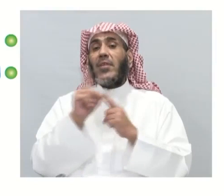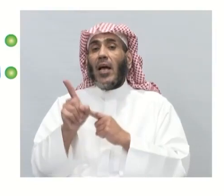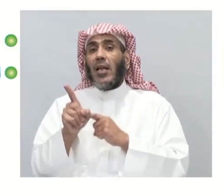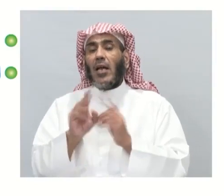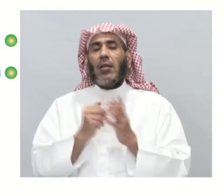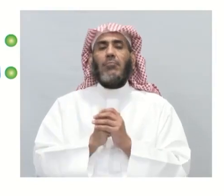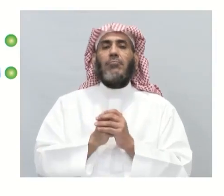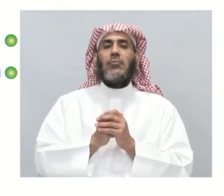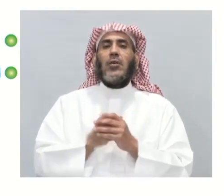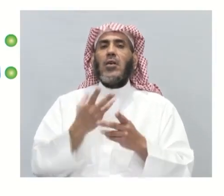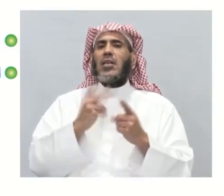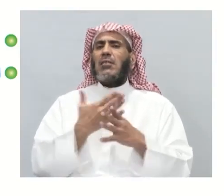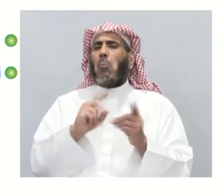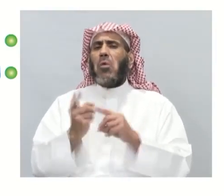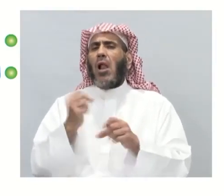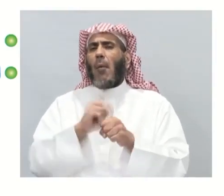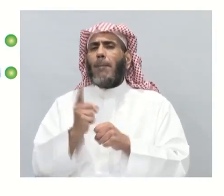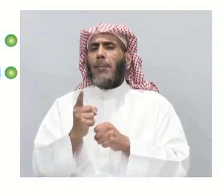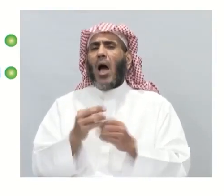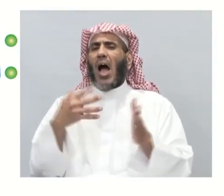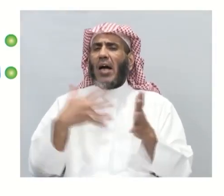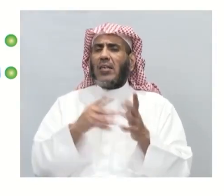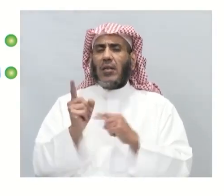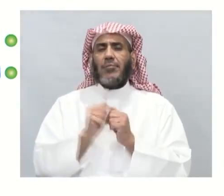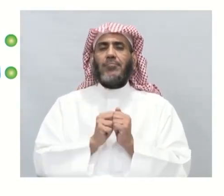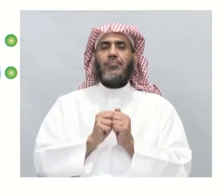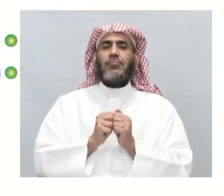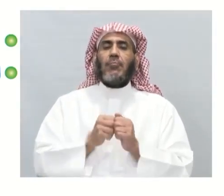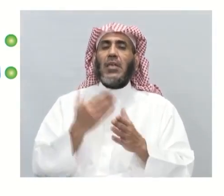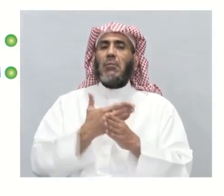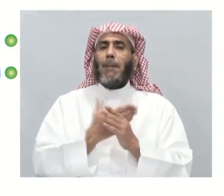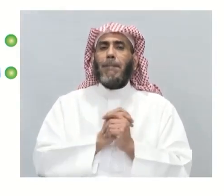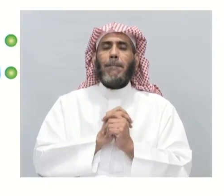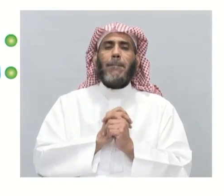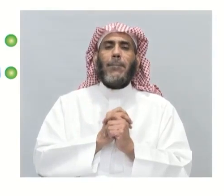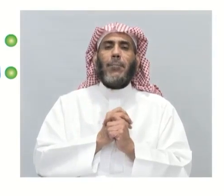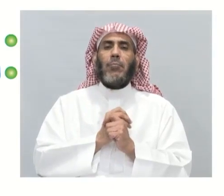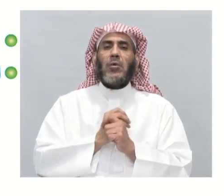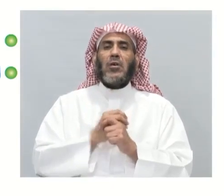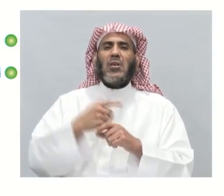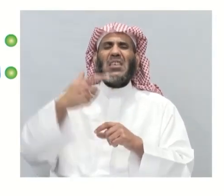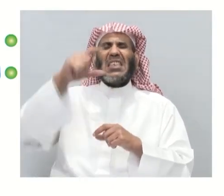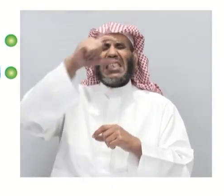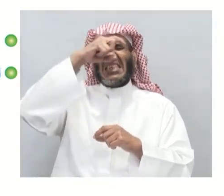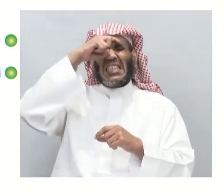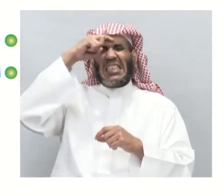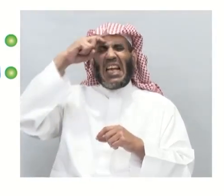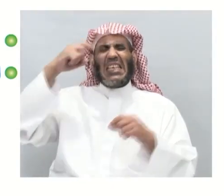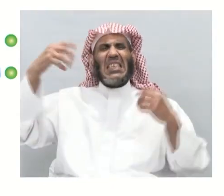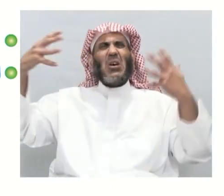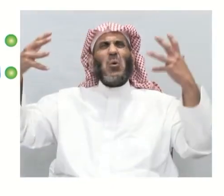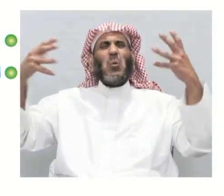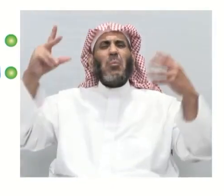كذا او نتيجه لذلك حصل كذا السبب مثلا في انه والله الطقس عندنا او المناخ عندنا